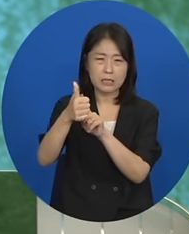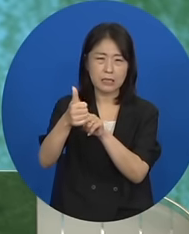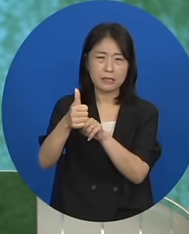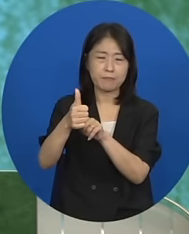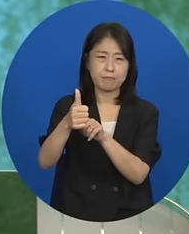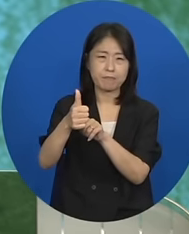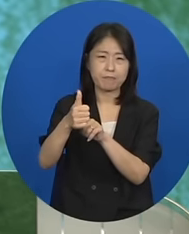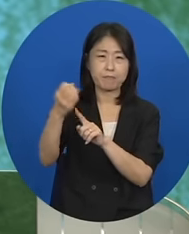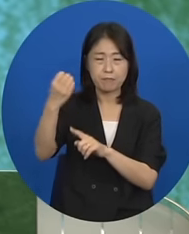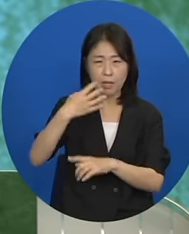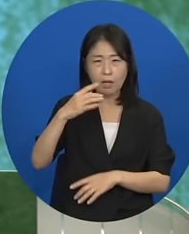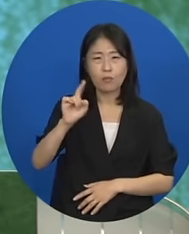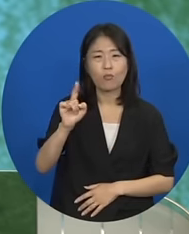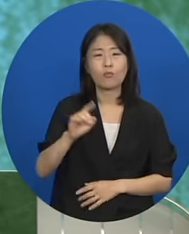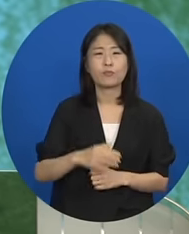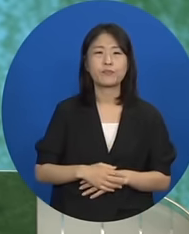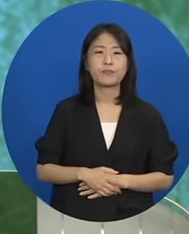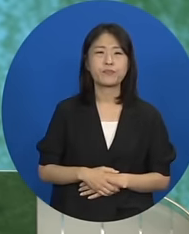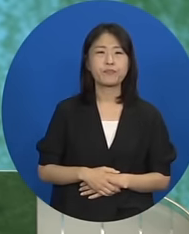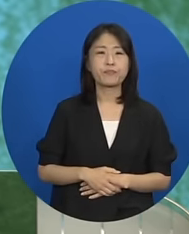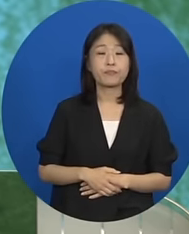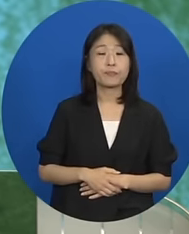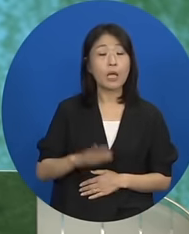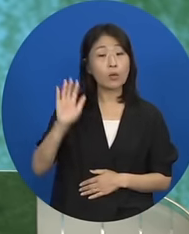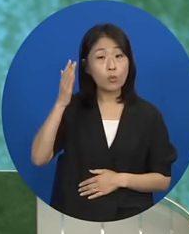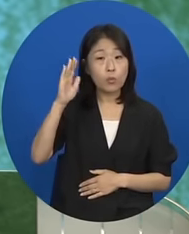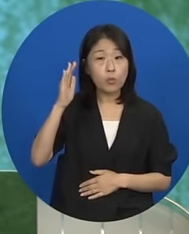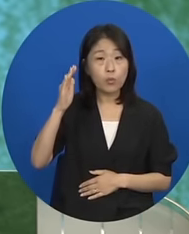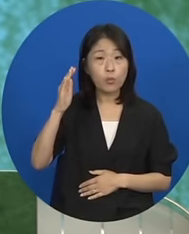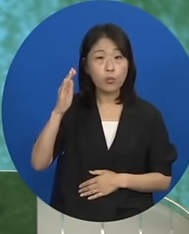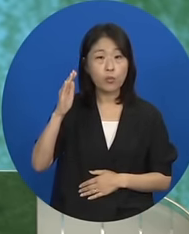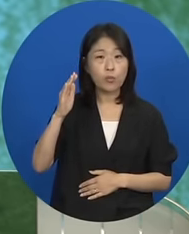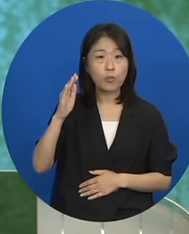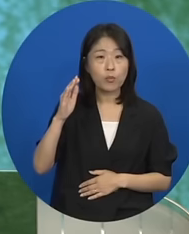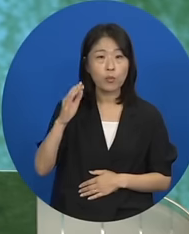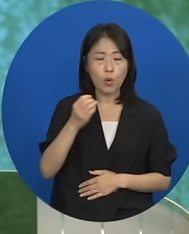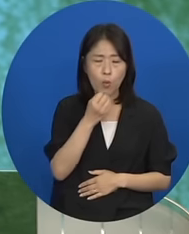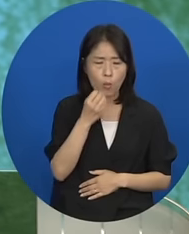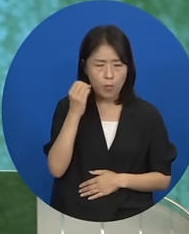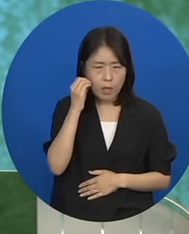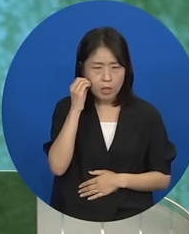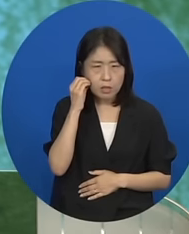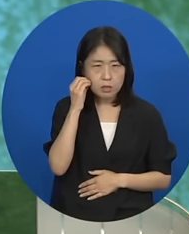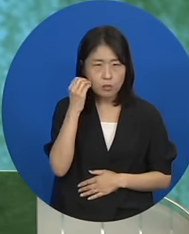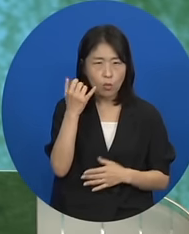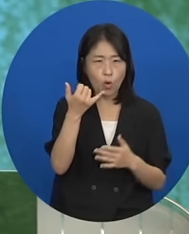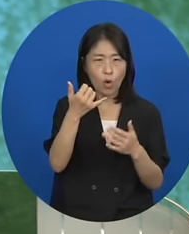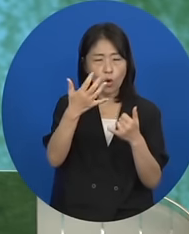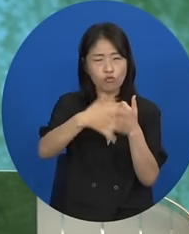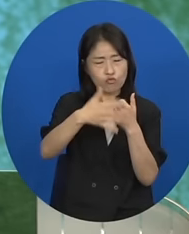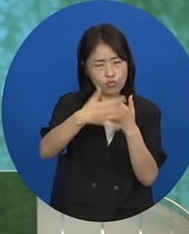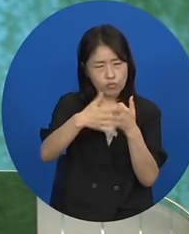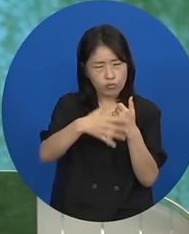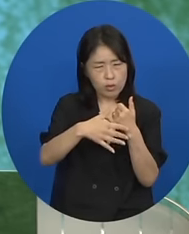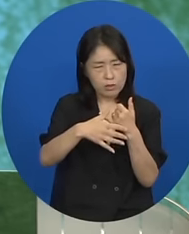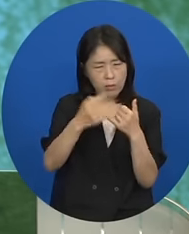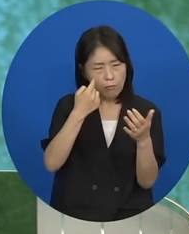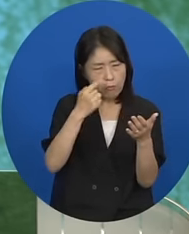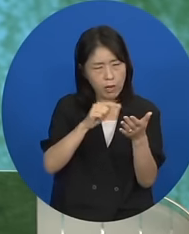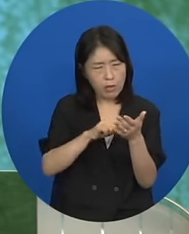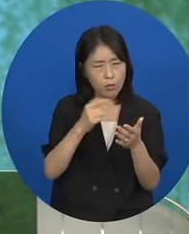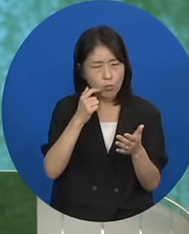거예요 목사님 유튜브와 홈페이지에 검색되지 않는 교회는 사실상